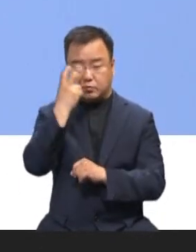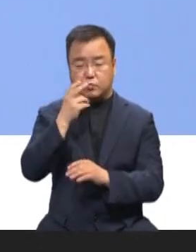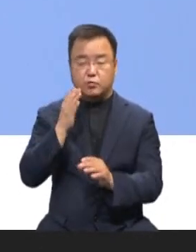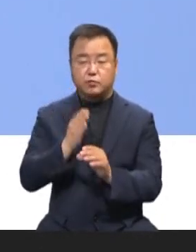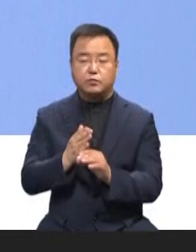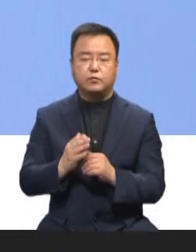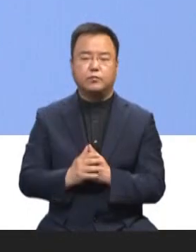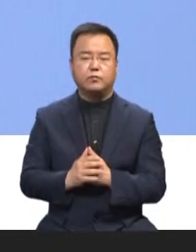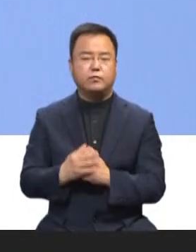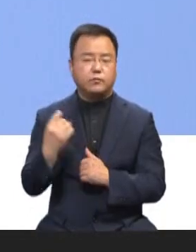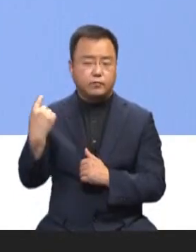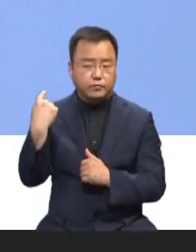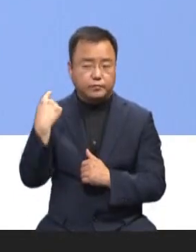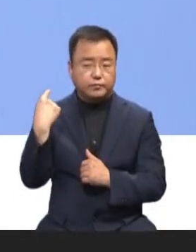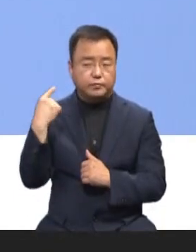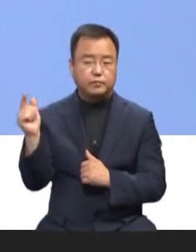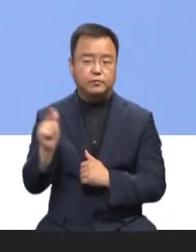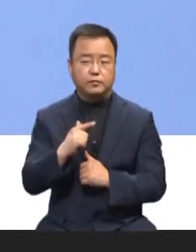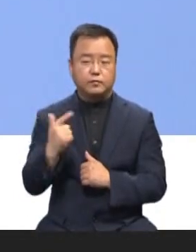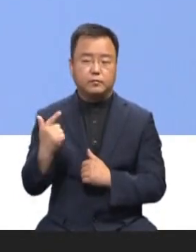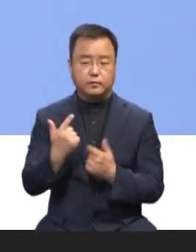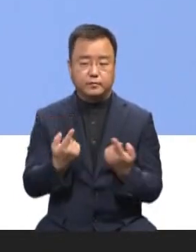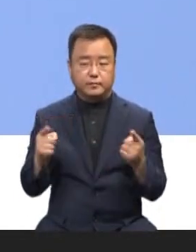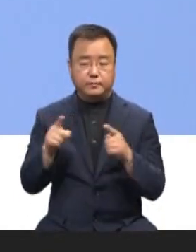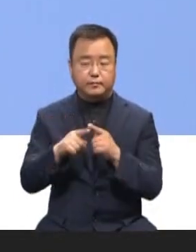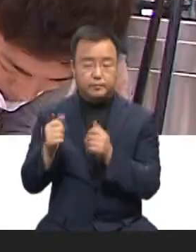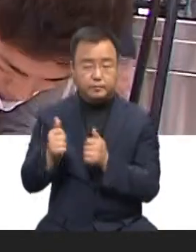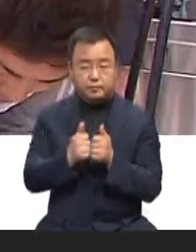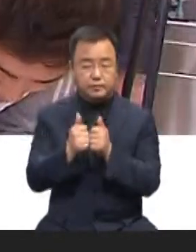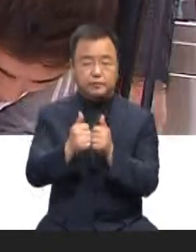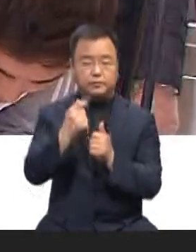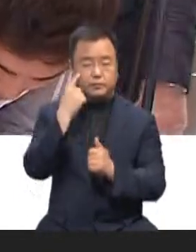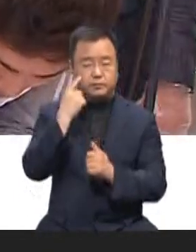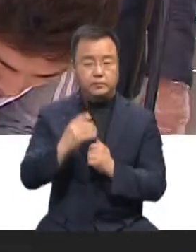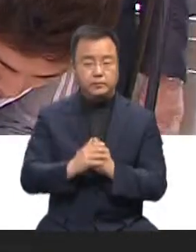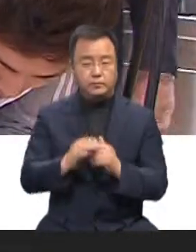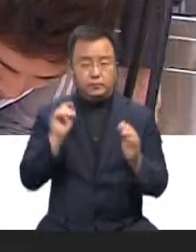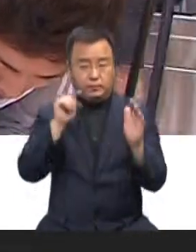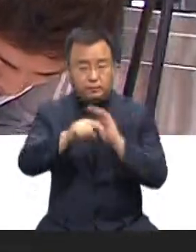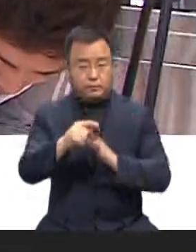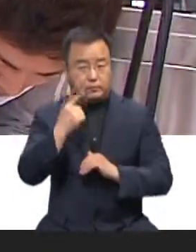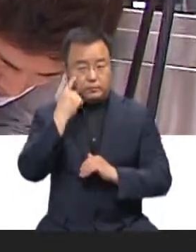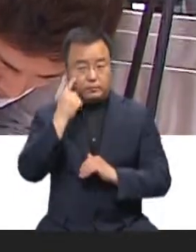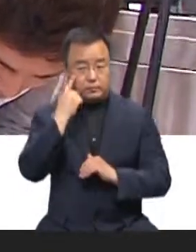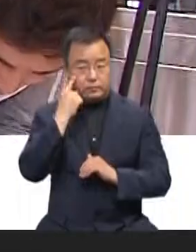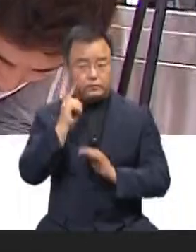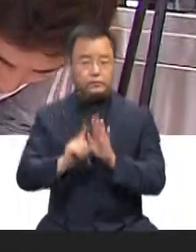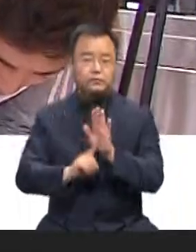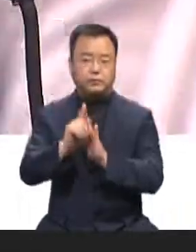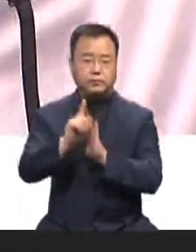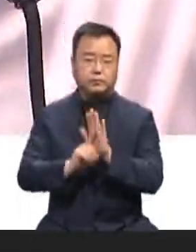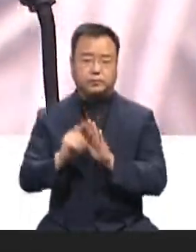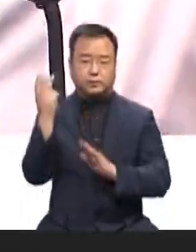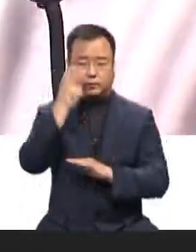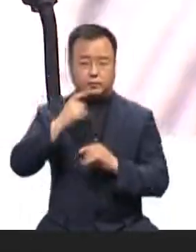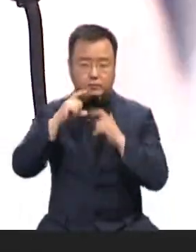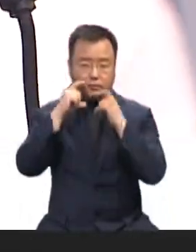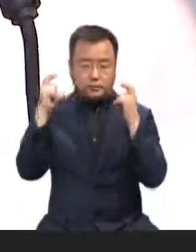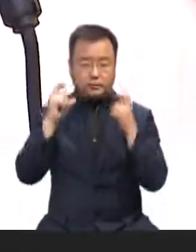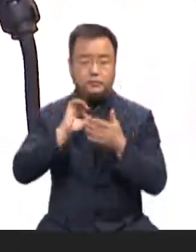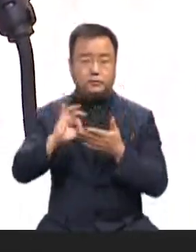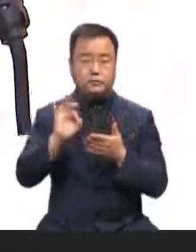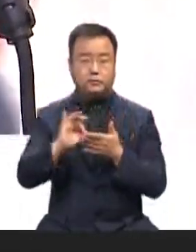이 어제 저녁에 저희 취재진이 동행을 했습니다 이 실제로 가봤더니 까 발열 체크 라든지 마스크 착용 그리고